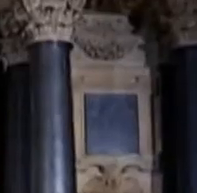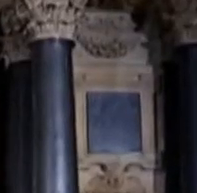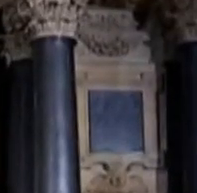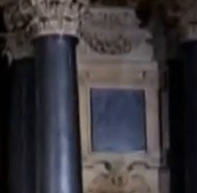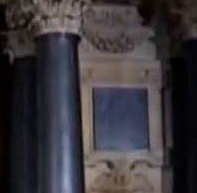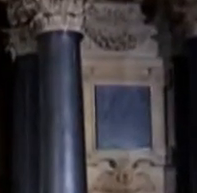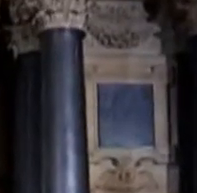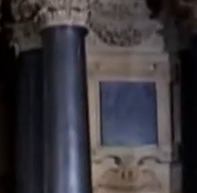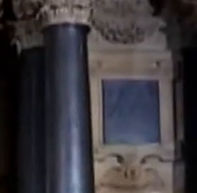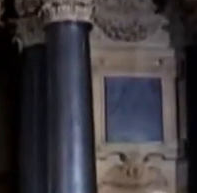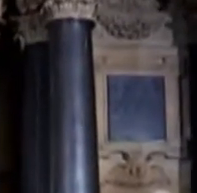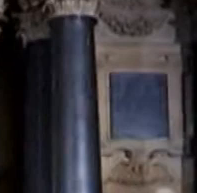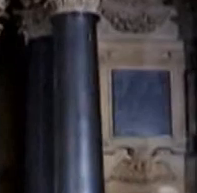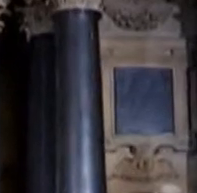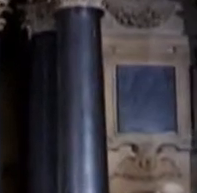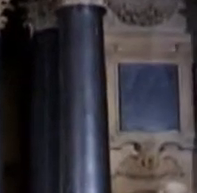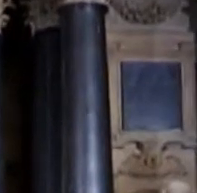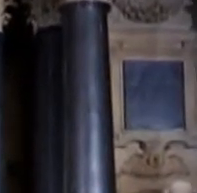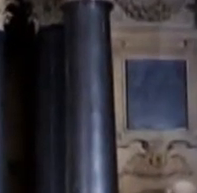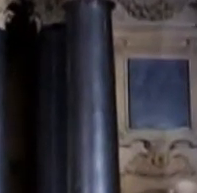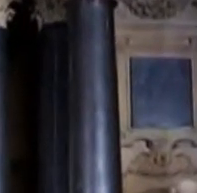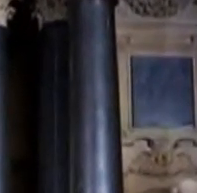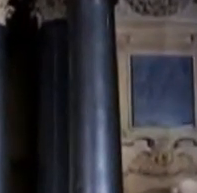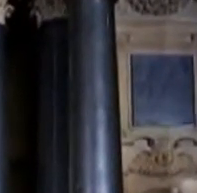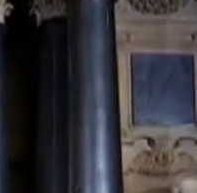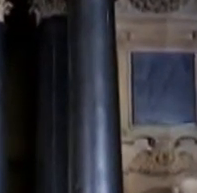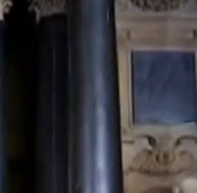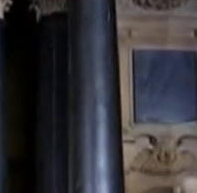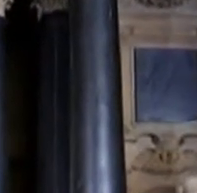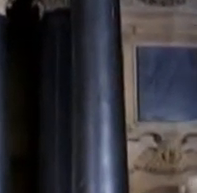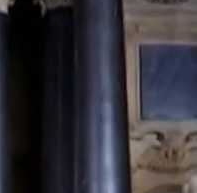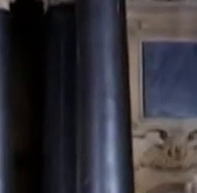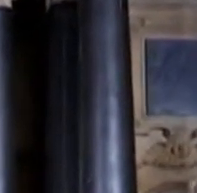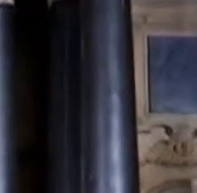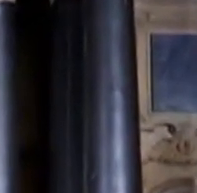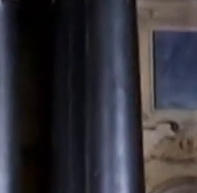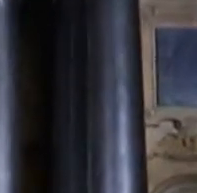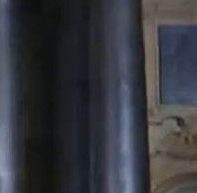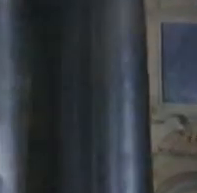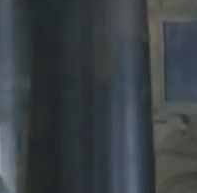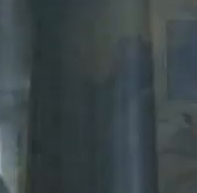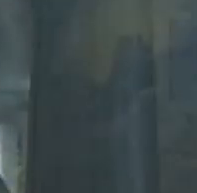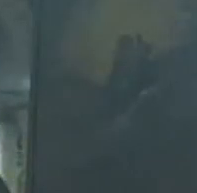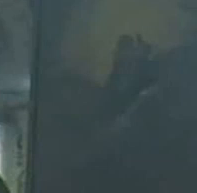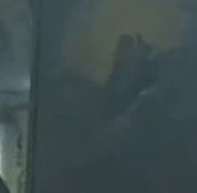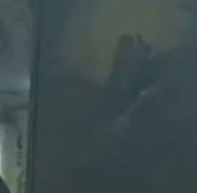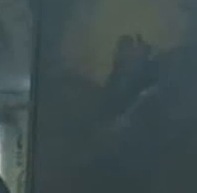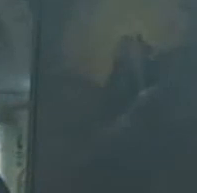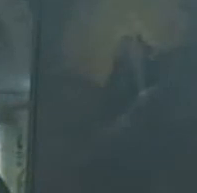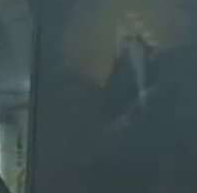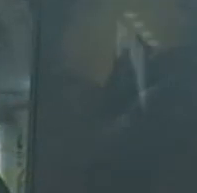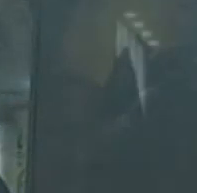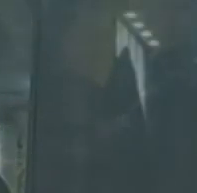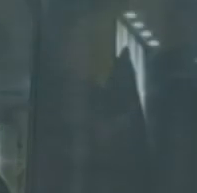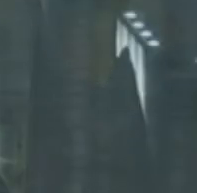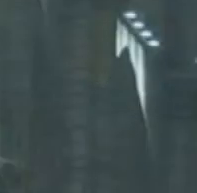dell'avvicinarsi del figlio dell'uomo. I discepoli vivono insomma ogni situazione come adatta per eseguire la missione